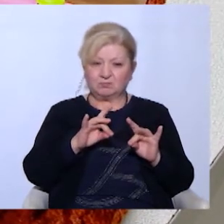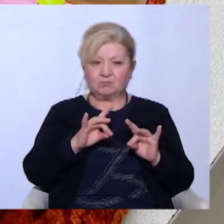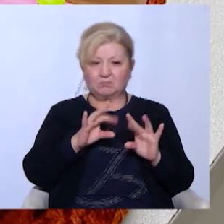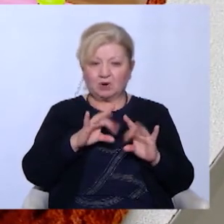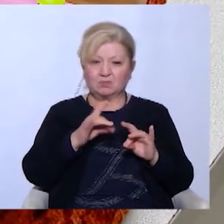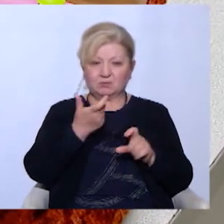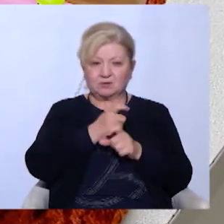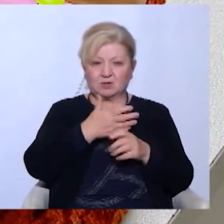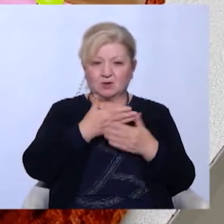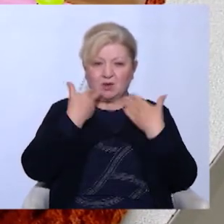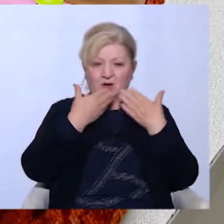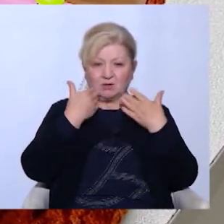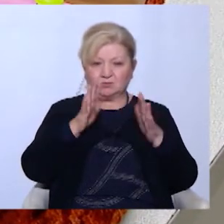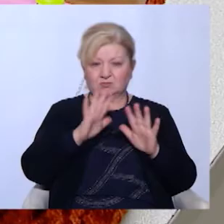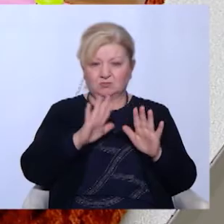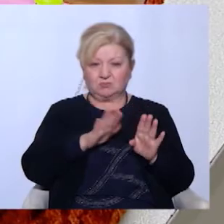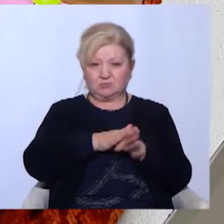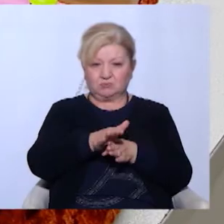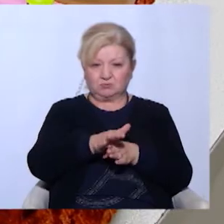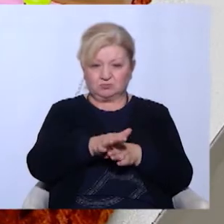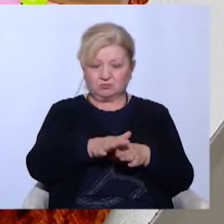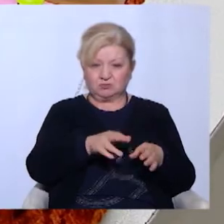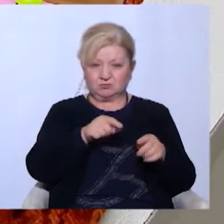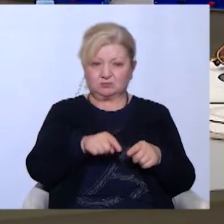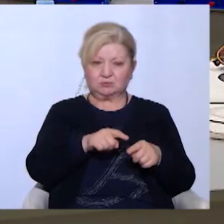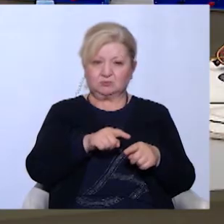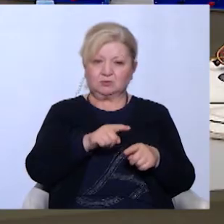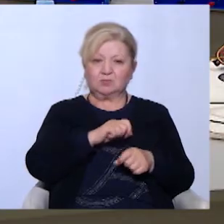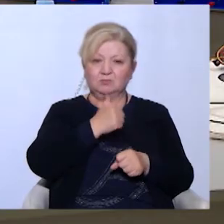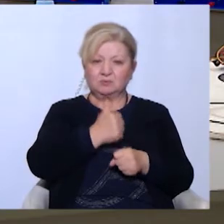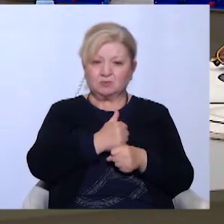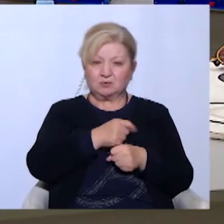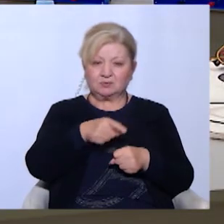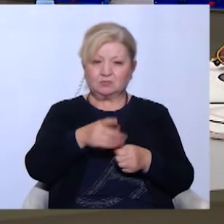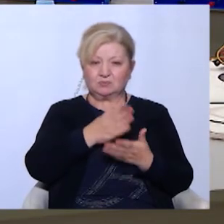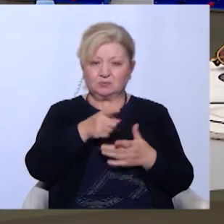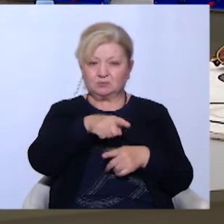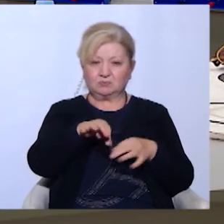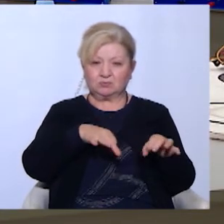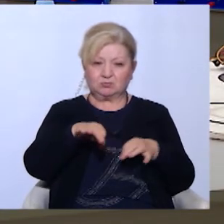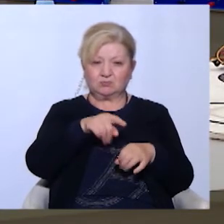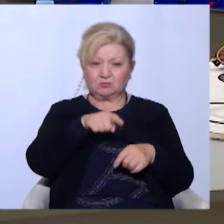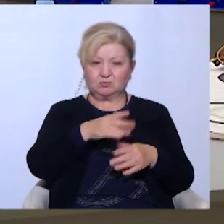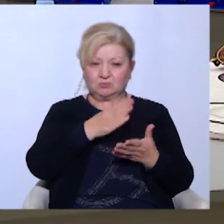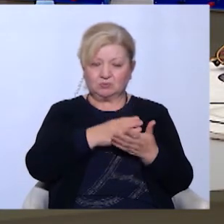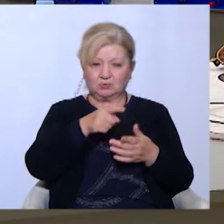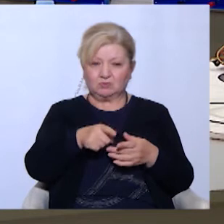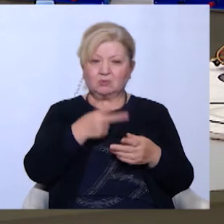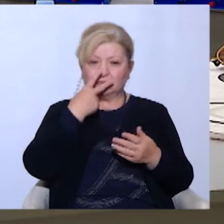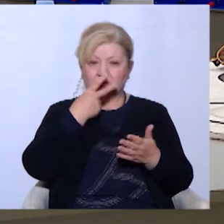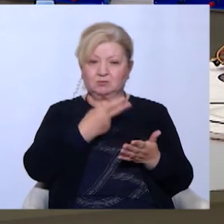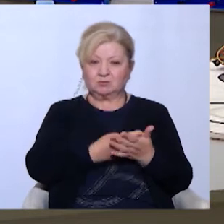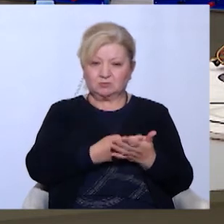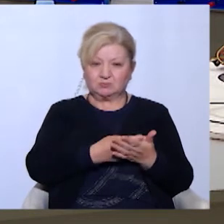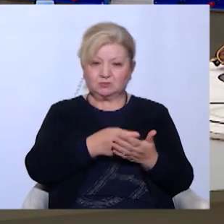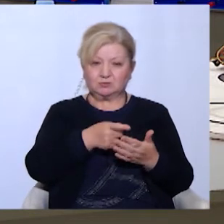მაინც არ არის მარტივად გასახორცილი, იმიტომ რომ პროგრამული უზრუნყოფა არის ერთ-ერთი მთავარი მომენტი ამ პროექტში. ესე